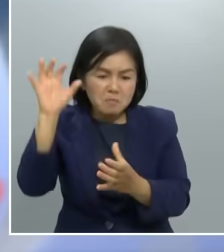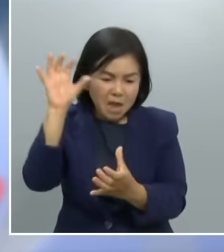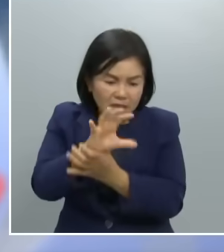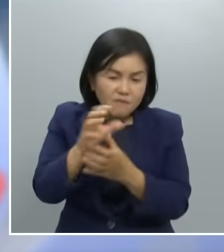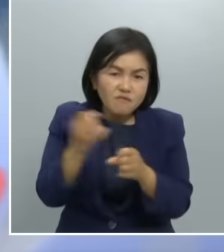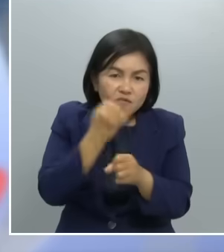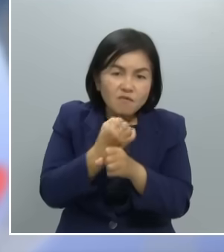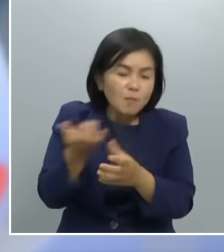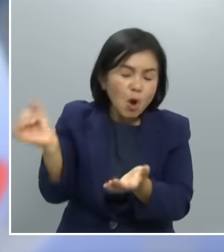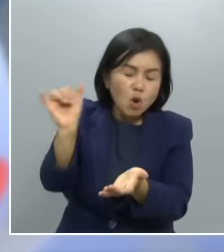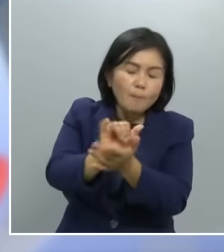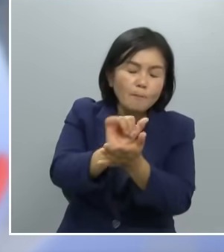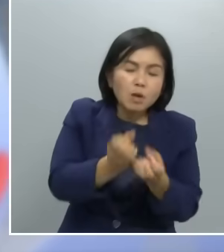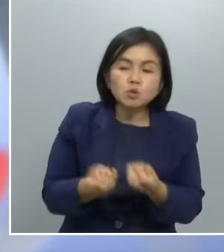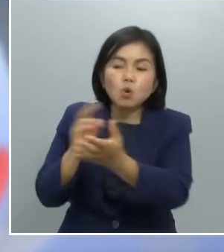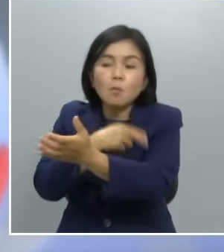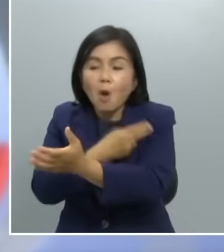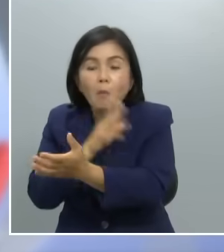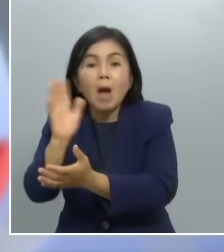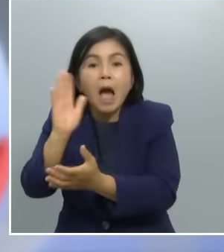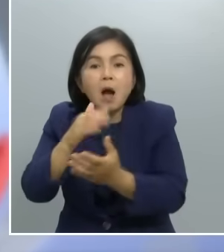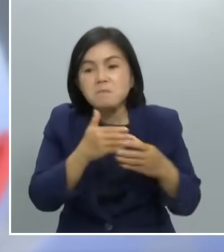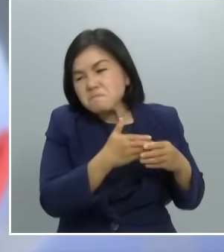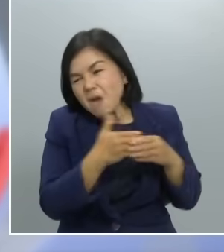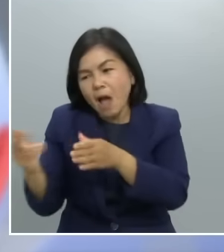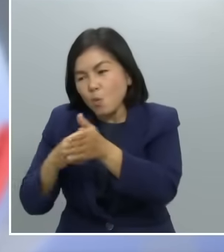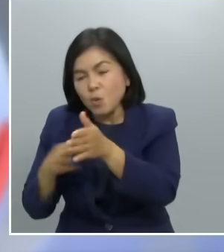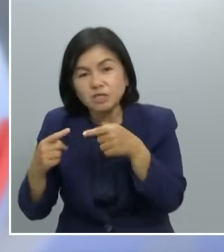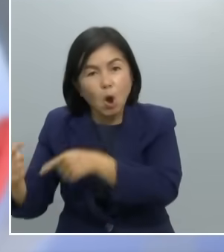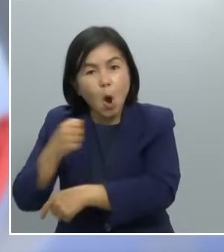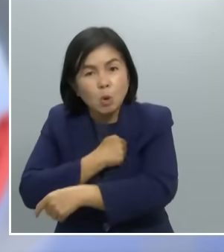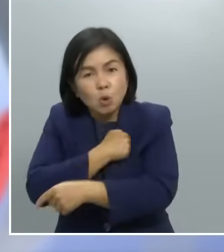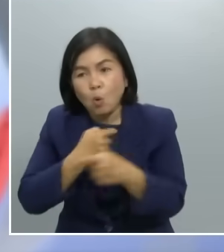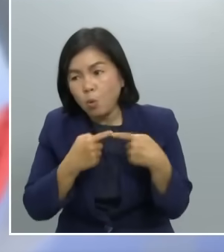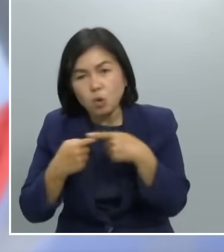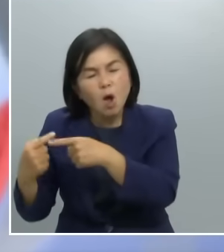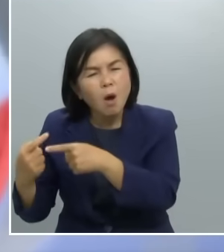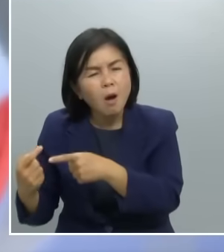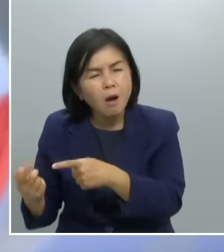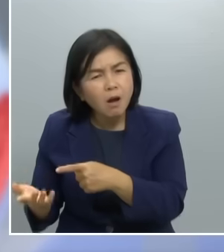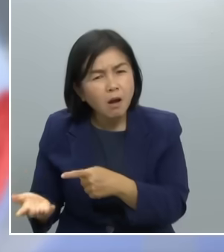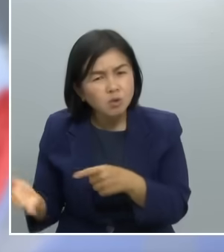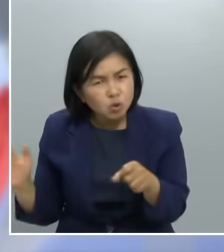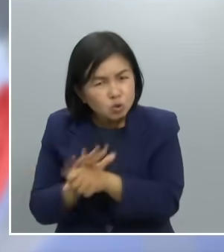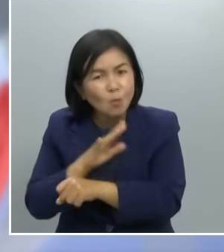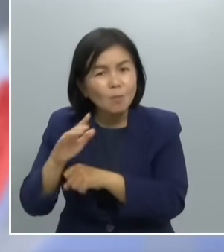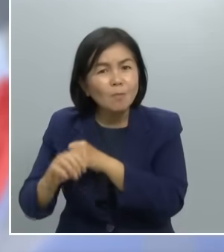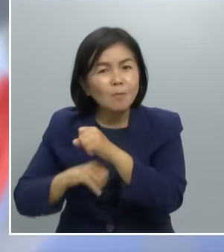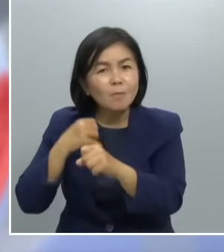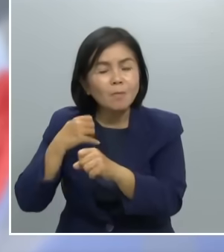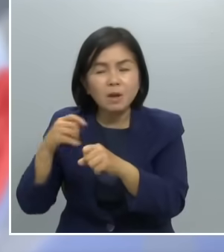ร็จแทนที่จะพาส่งโรงพยาบาลกลับให้เพื่อนเนี่ยหิ้วปีกปกรณ์แล้ววิ่งต่อ จนครบ 10กิ